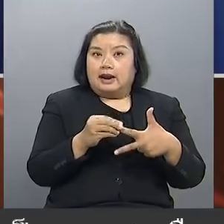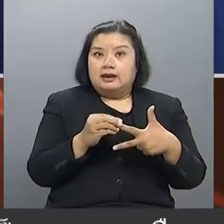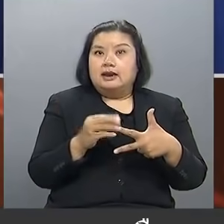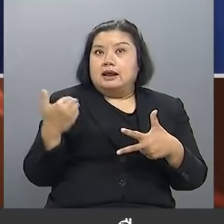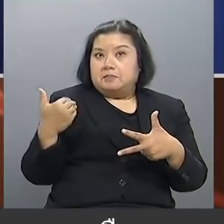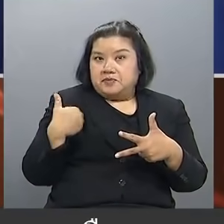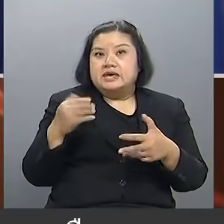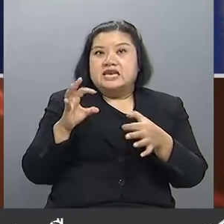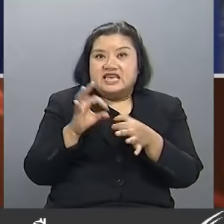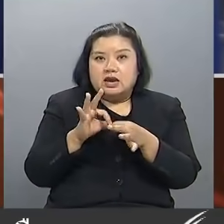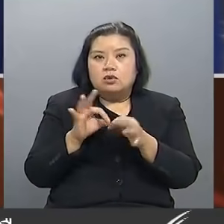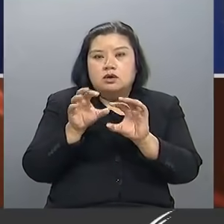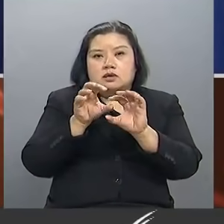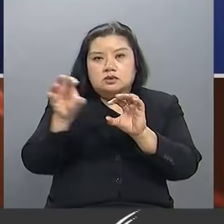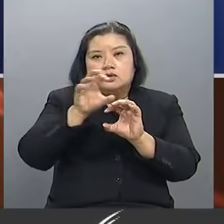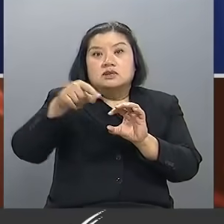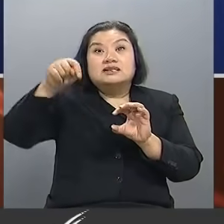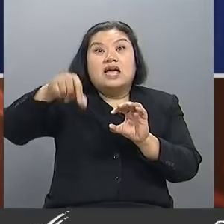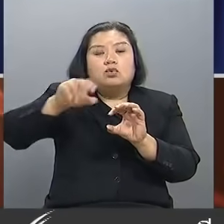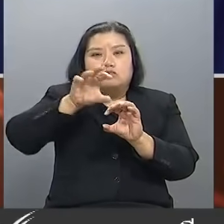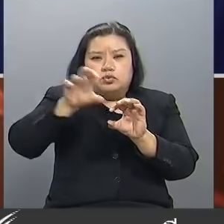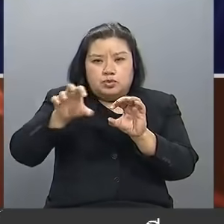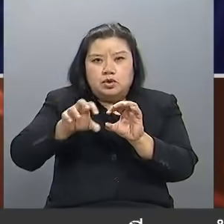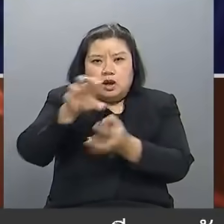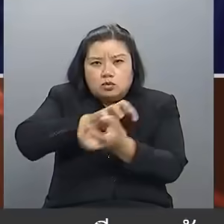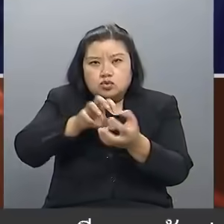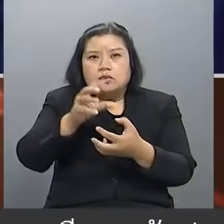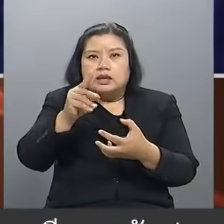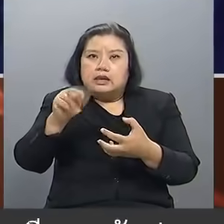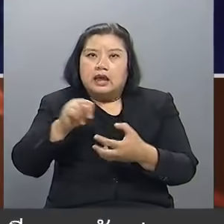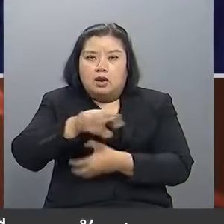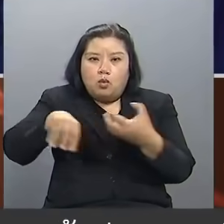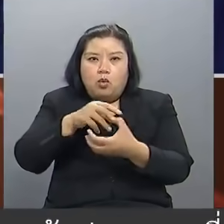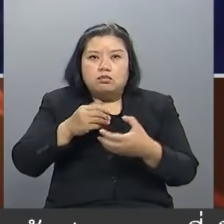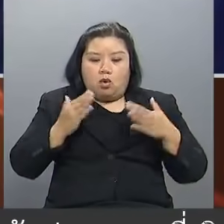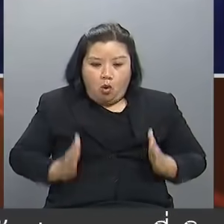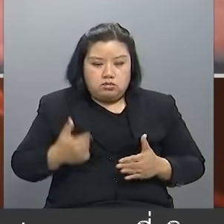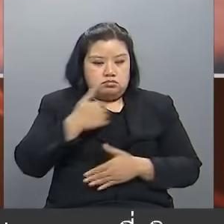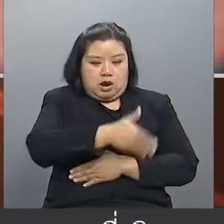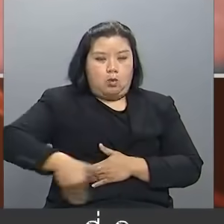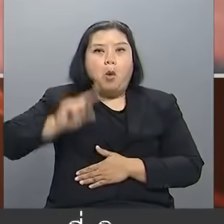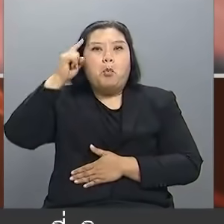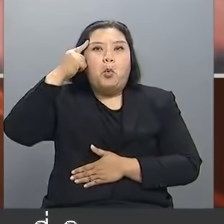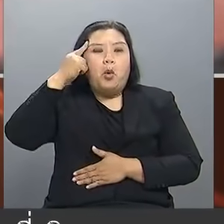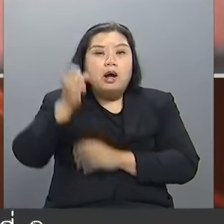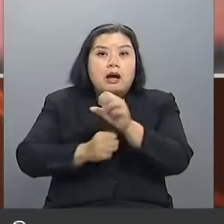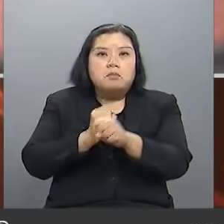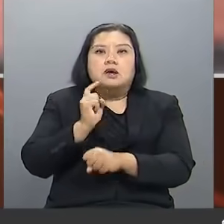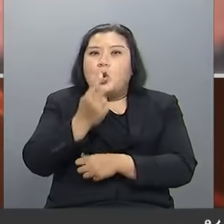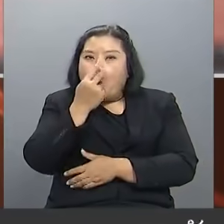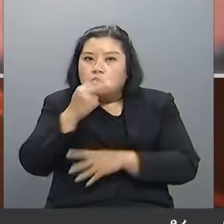ซึ่งก็ไม่ทราบว่าจะมีการรวมตัวกับดีเอ็นเอของมนุษย์หรือไม่โดยผลระยะยาวนั้นก็ต้องติดตามต่อไป